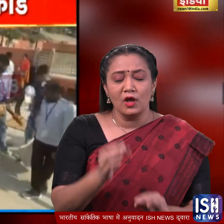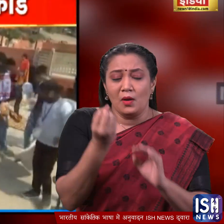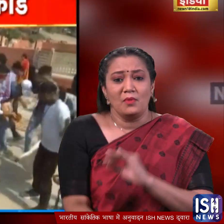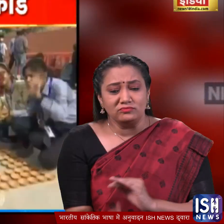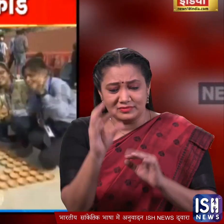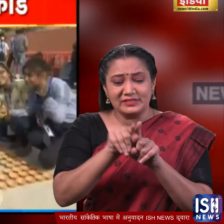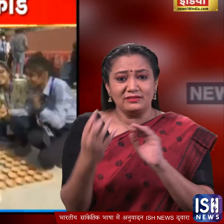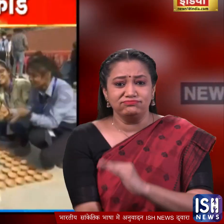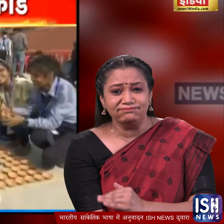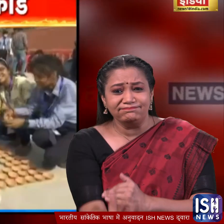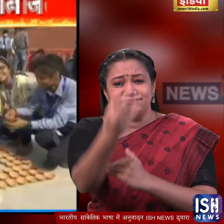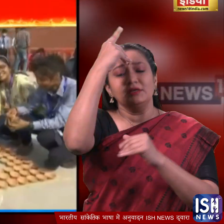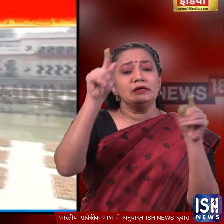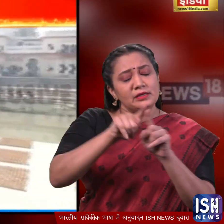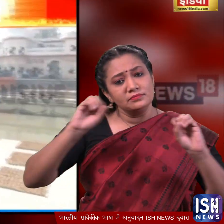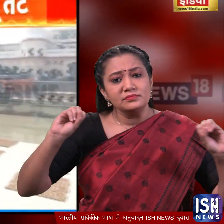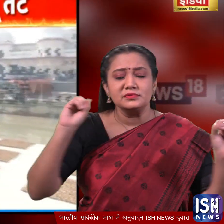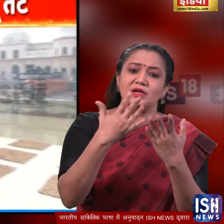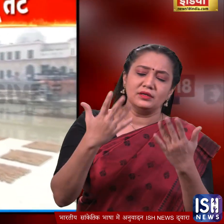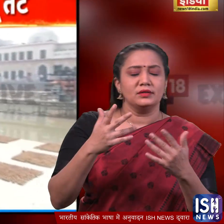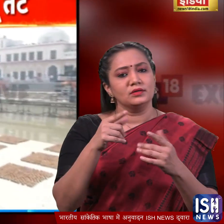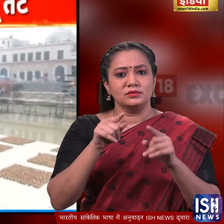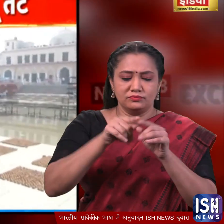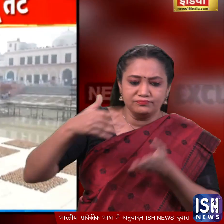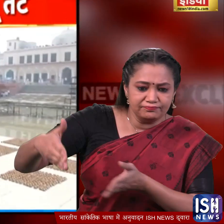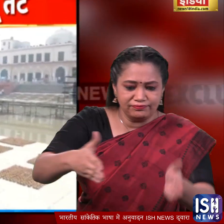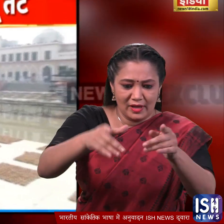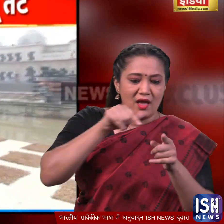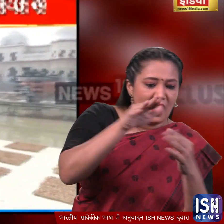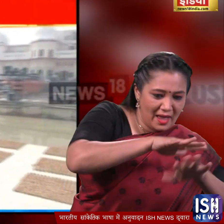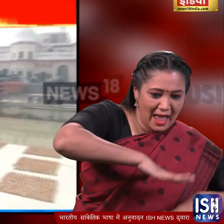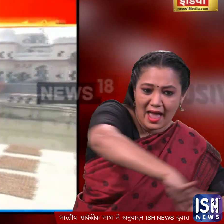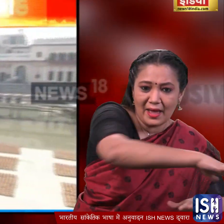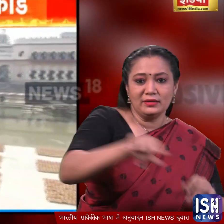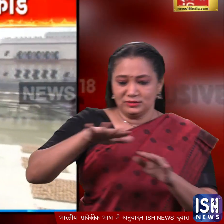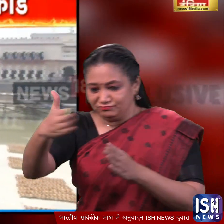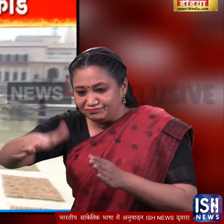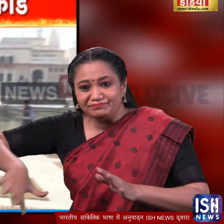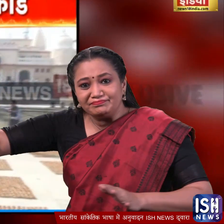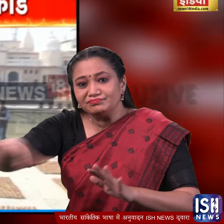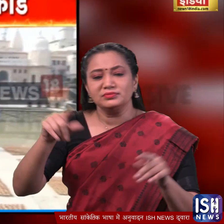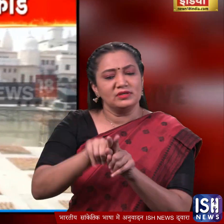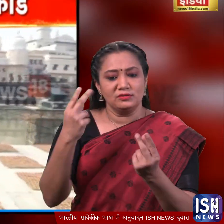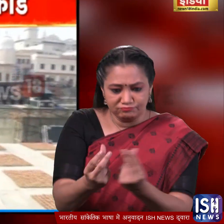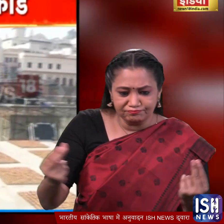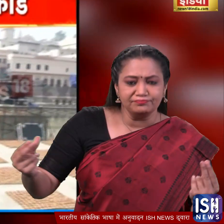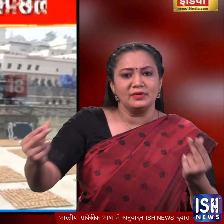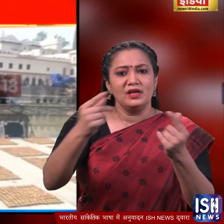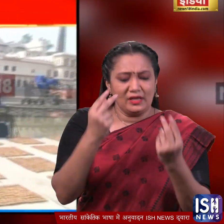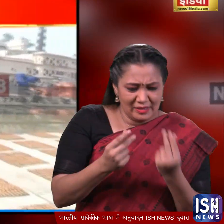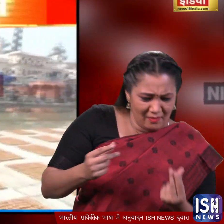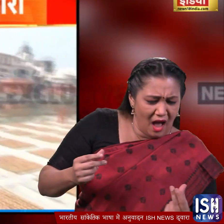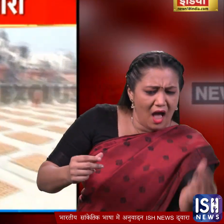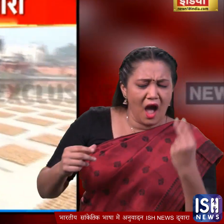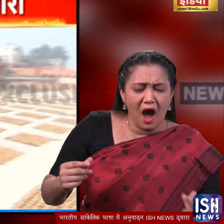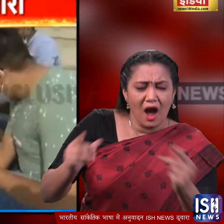के साथ ही दिए जलाने के काम में जुट गए। दोनों तरफ घाटों पर इस तरीके से दीप प्रज्वलित करने का कार्यक्रम रखा गया है, पूरी तरीके